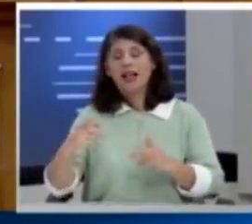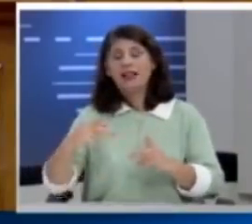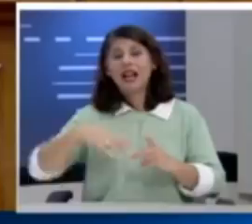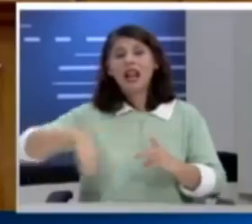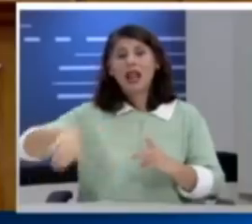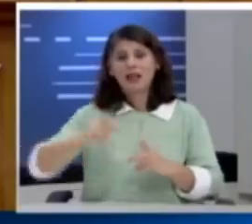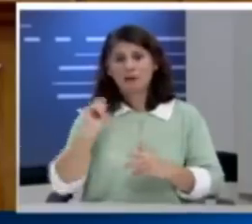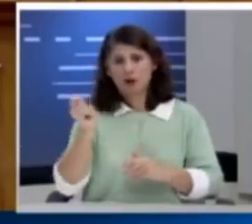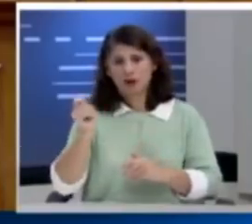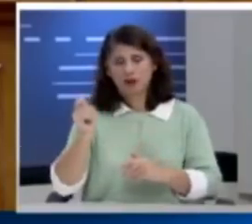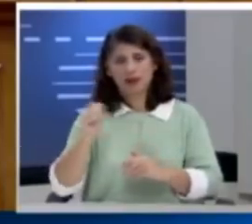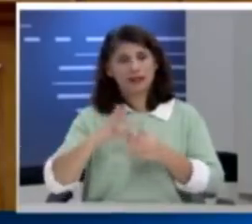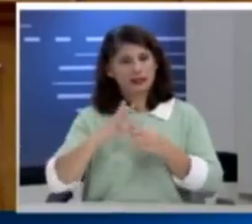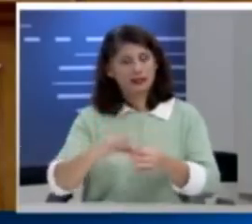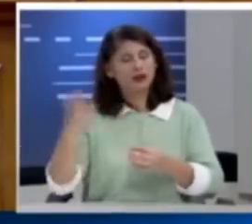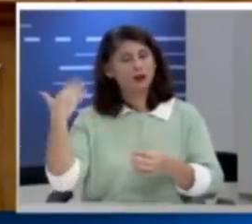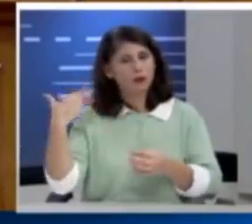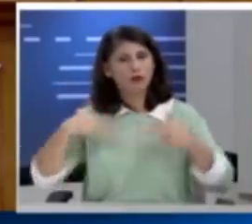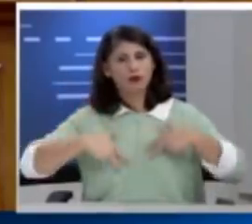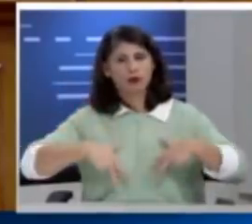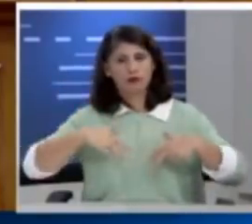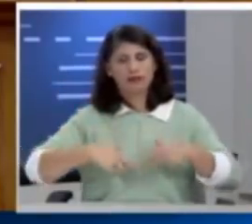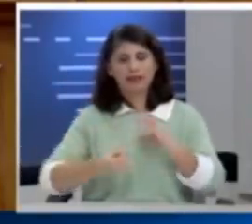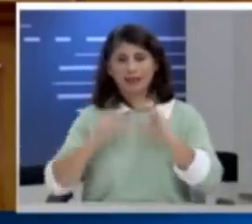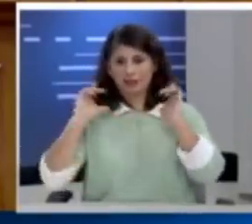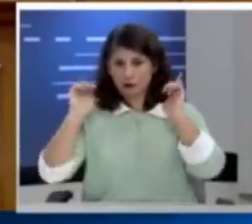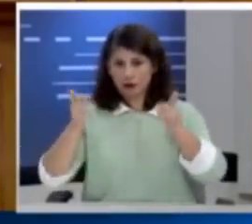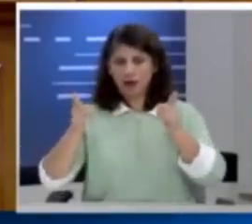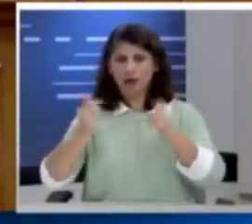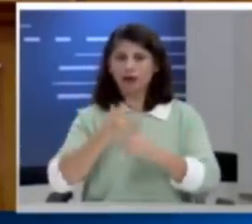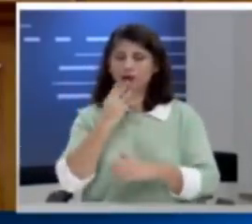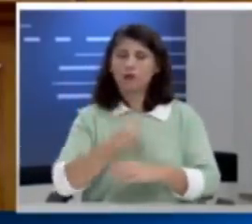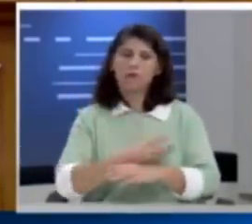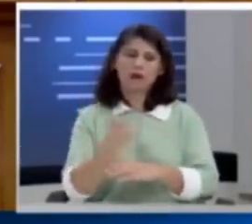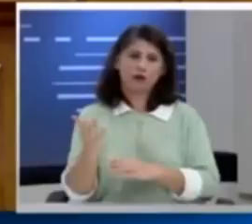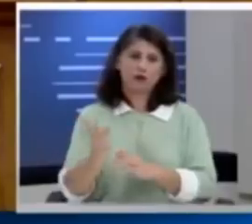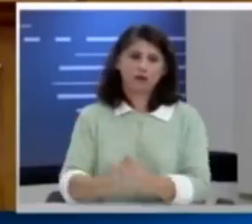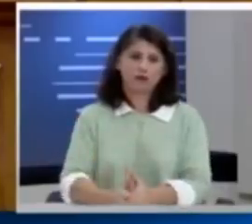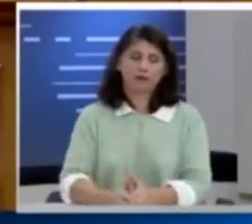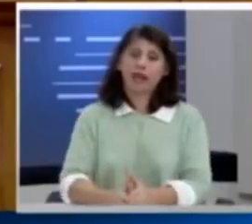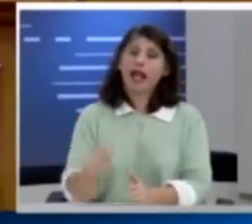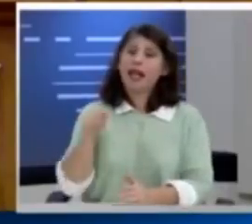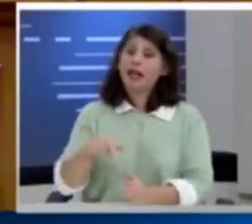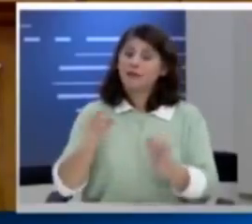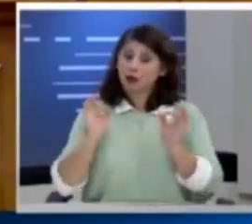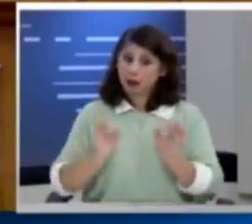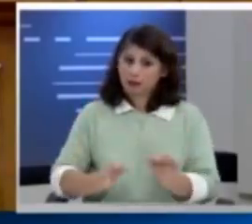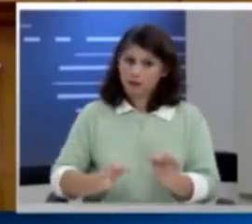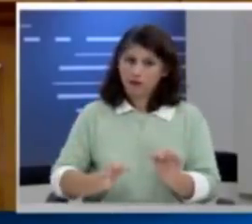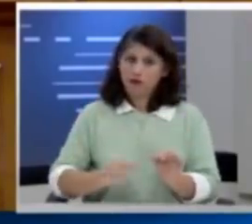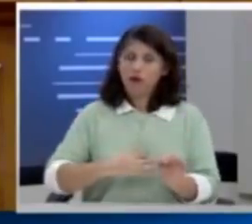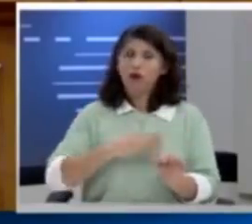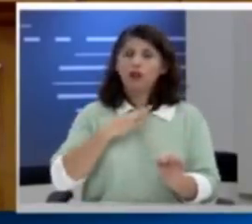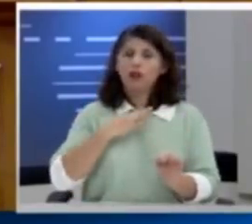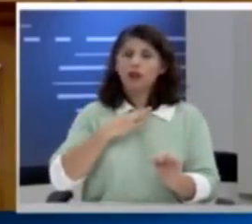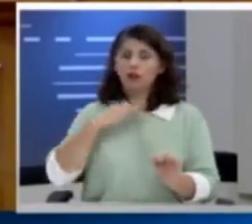πολιτική ως συνέχεια των προηγούμενων κυβερνήσεων της Νέας Δημοκρατίας και του ΠΑΣΟΚ. Και γι' αυτό ακριβώς ο